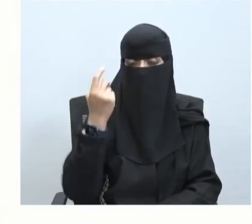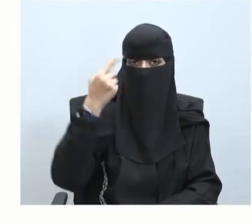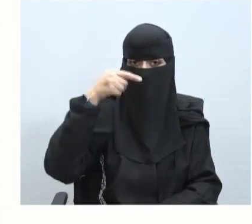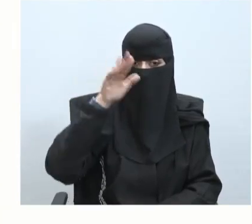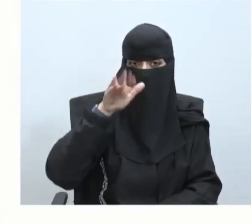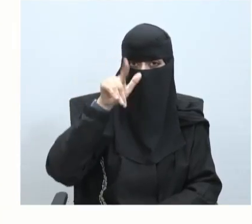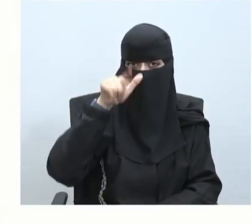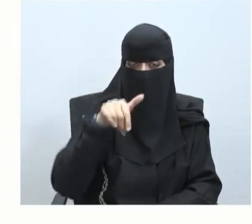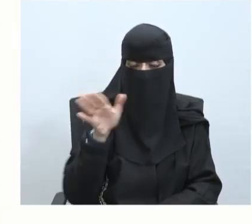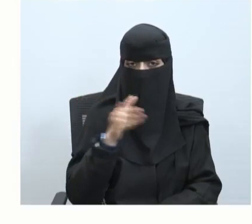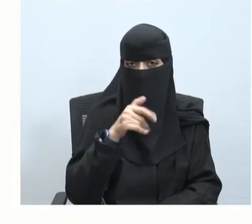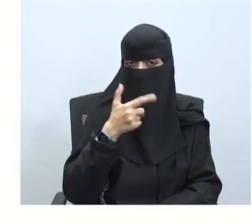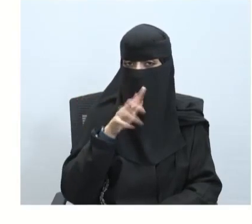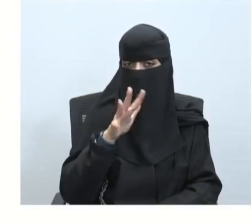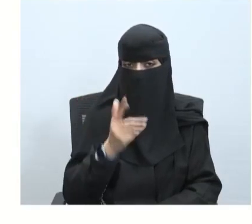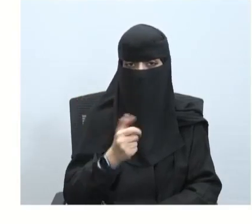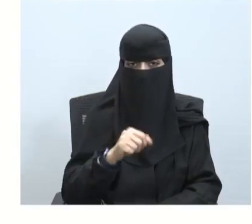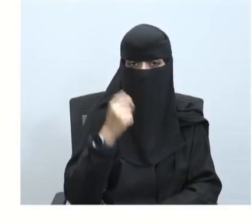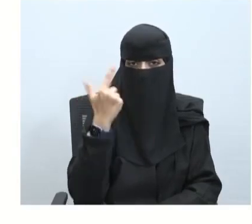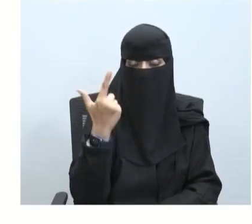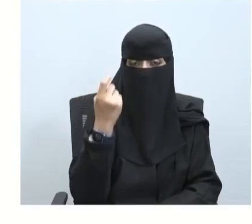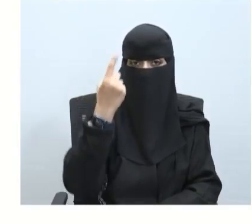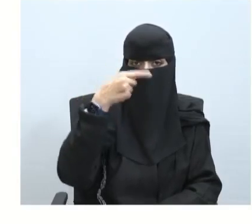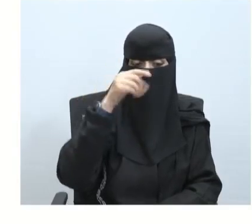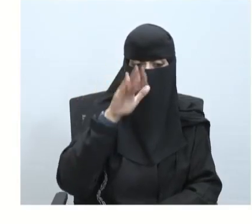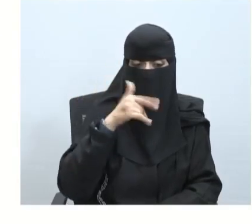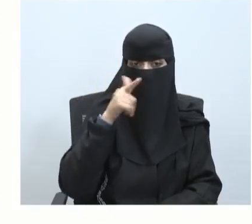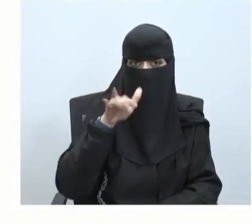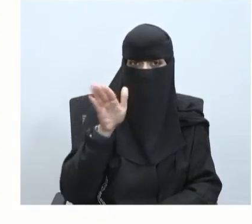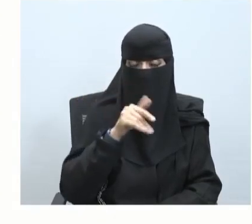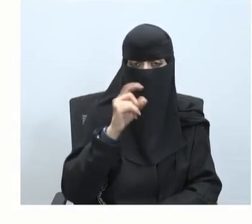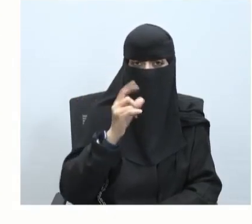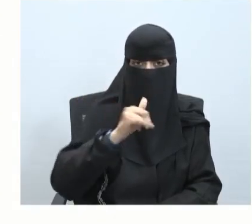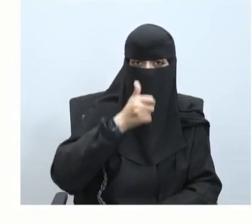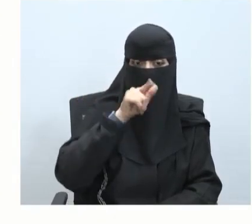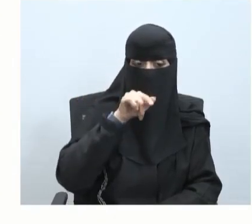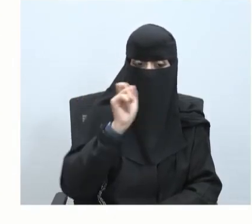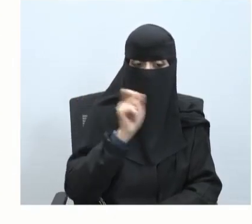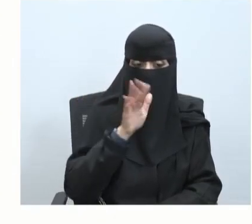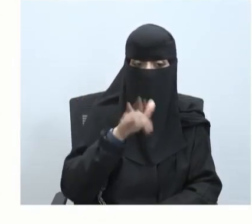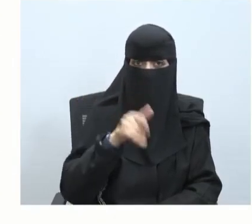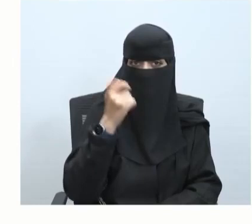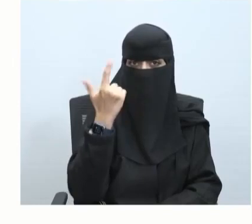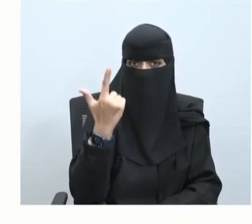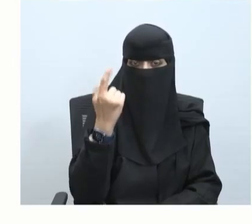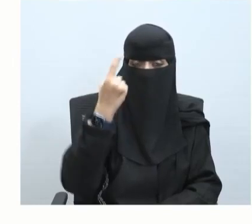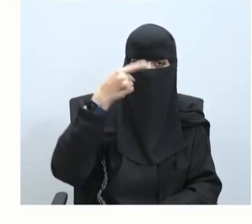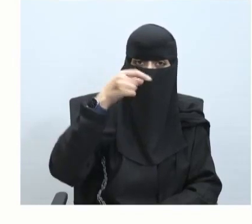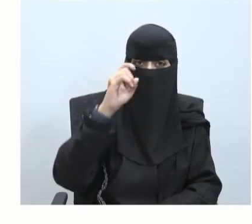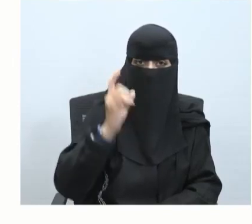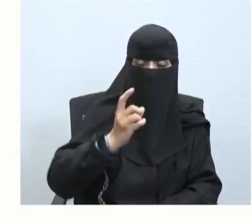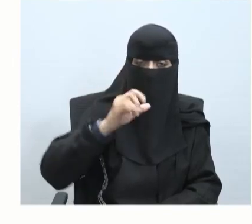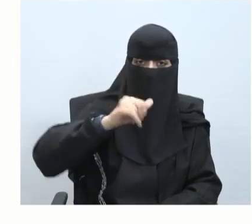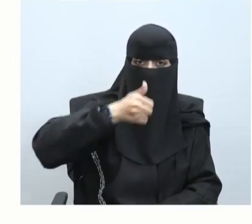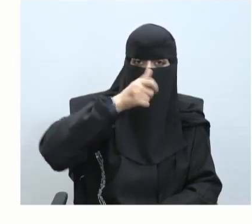اذا مجموع هذه النقود هو كم 17 ريالا اذا نكتب هنا سبعه عشره